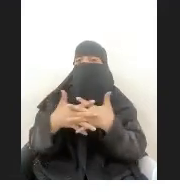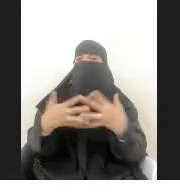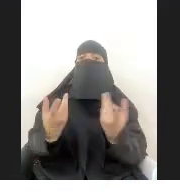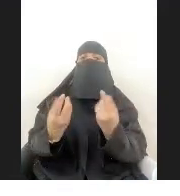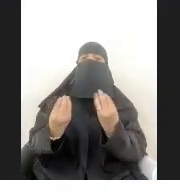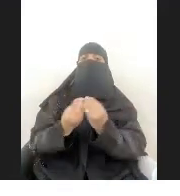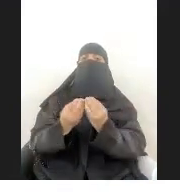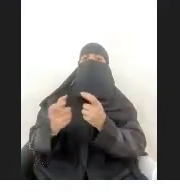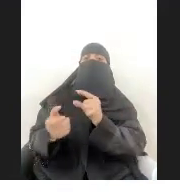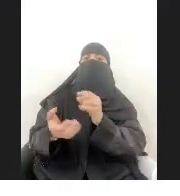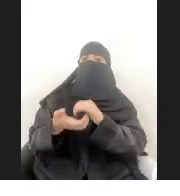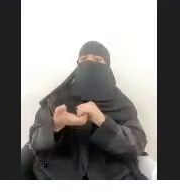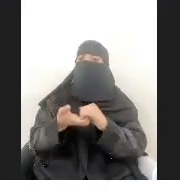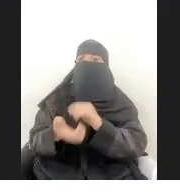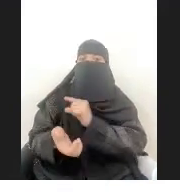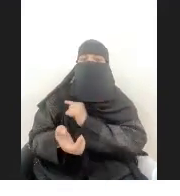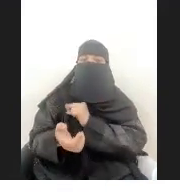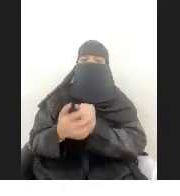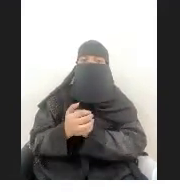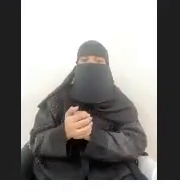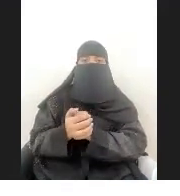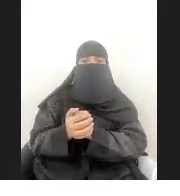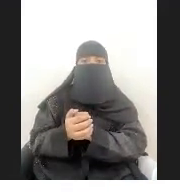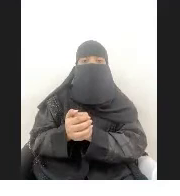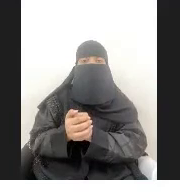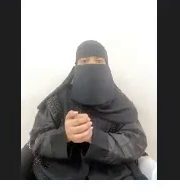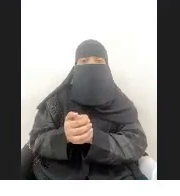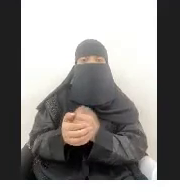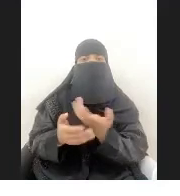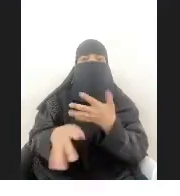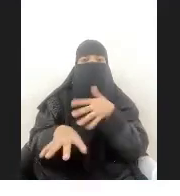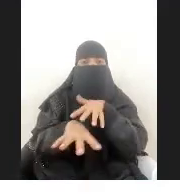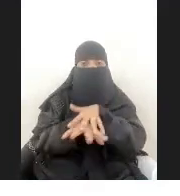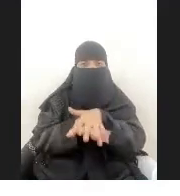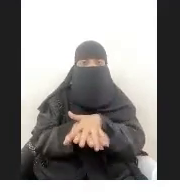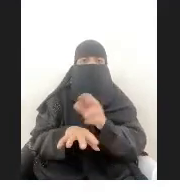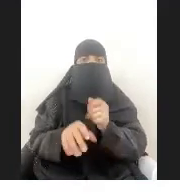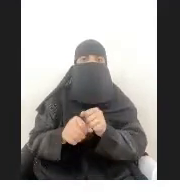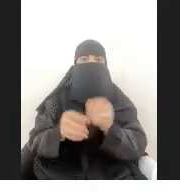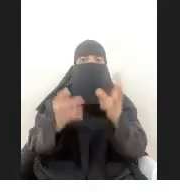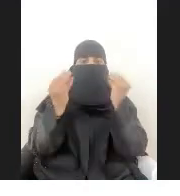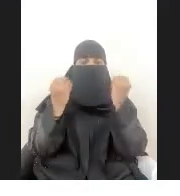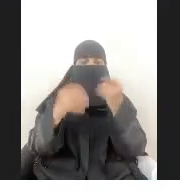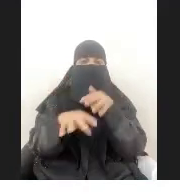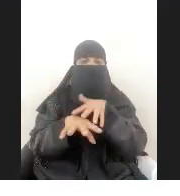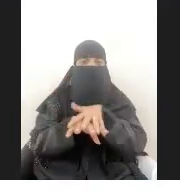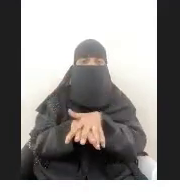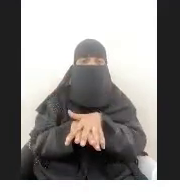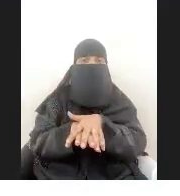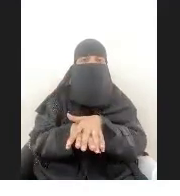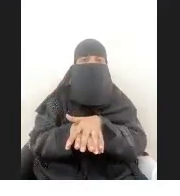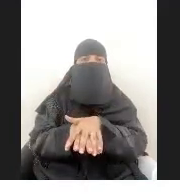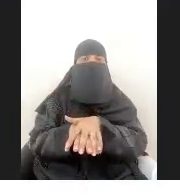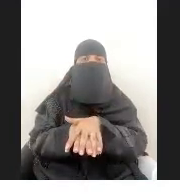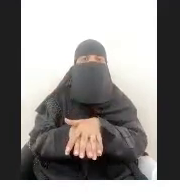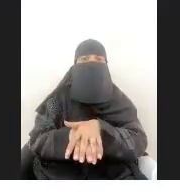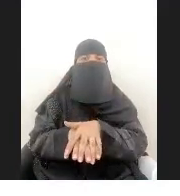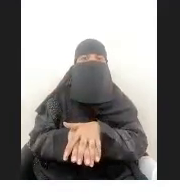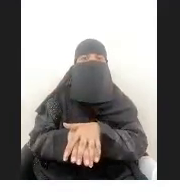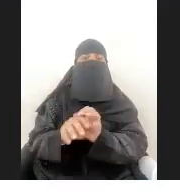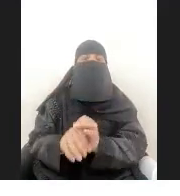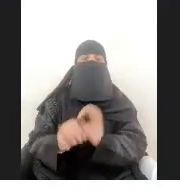المدمج يجب إضافة أنشطة غير متزامنة وحساب وقتها ضمن وقت المادة. الآن